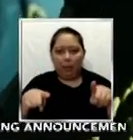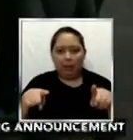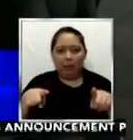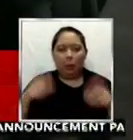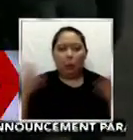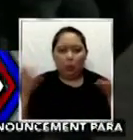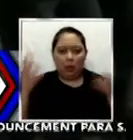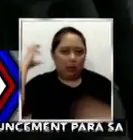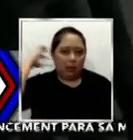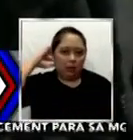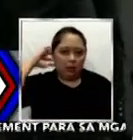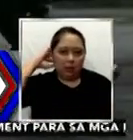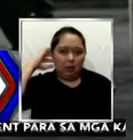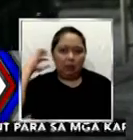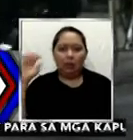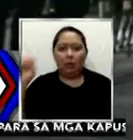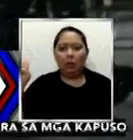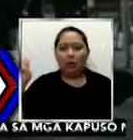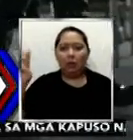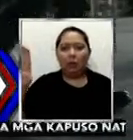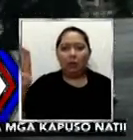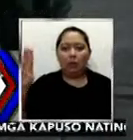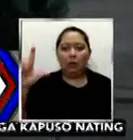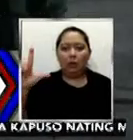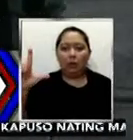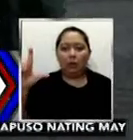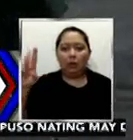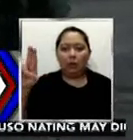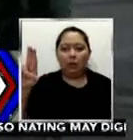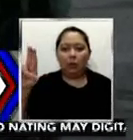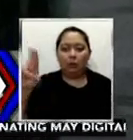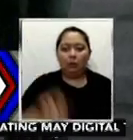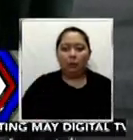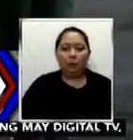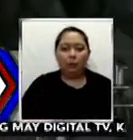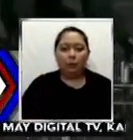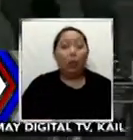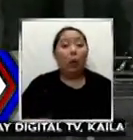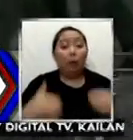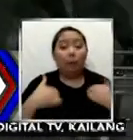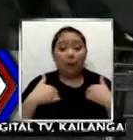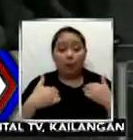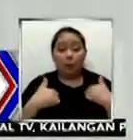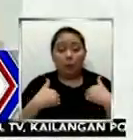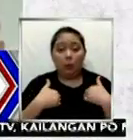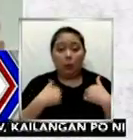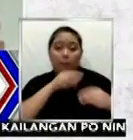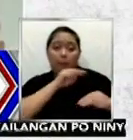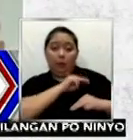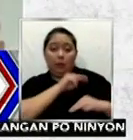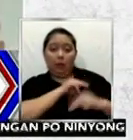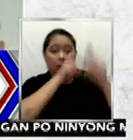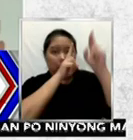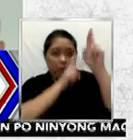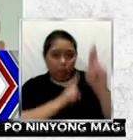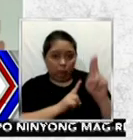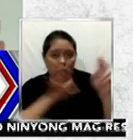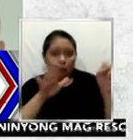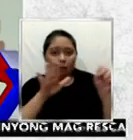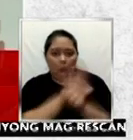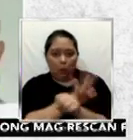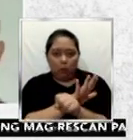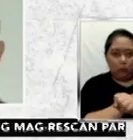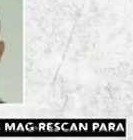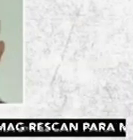Full military honors ang iginawad sa 11 sundalo nang dalhin ang kanilang labi sa Villamor Air Base. Namatay ang 11 sa